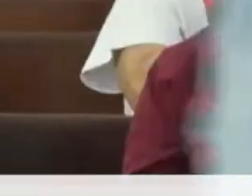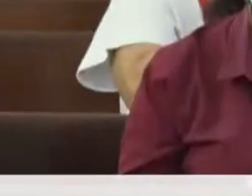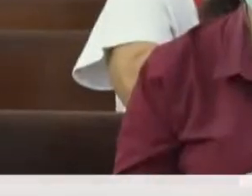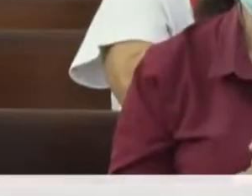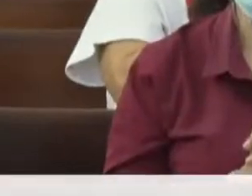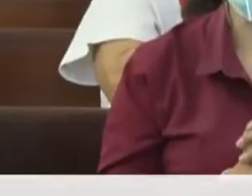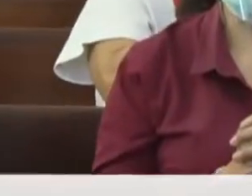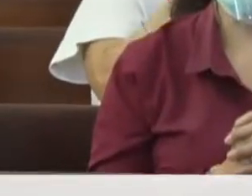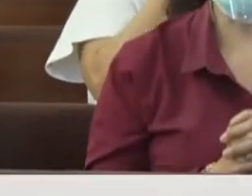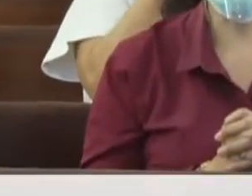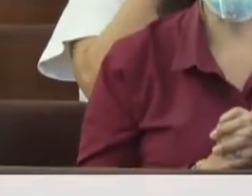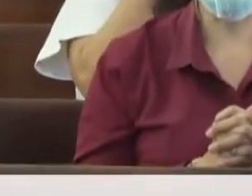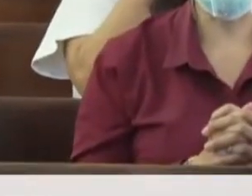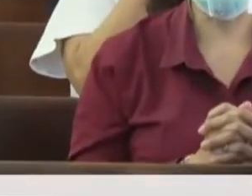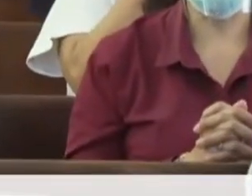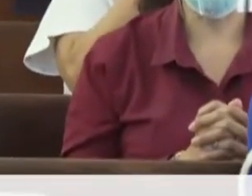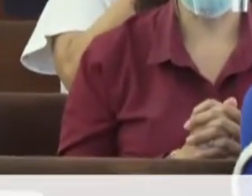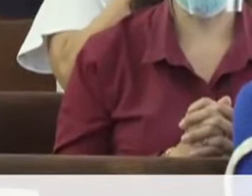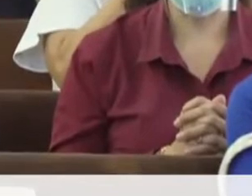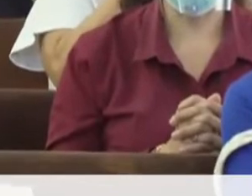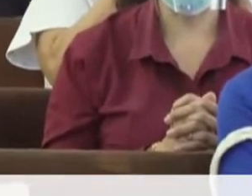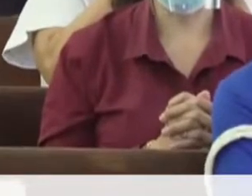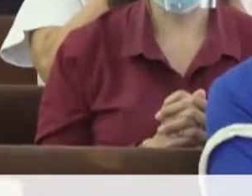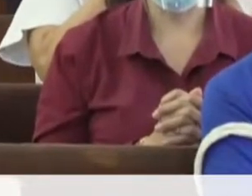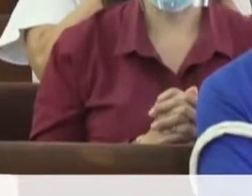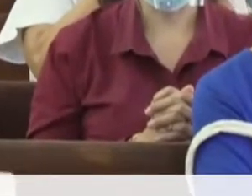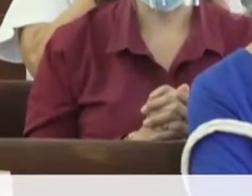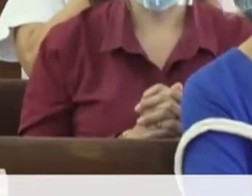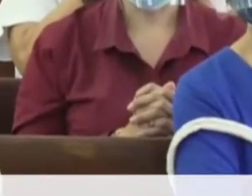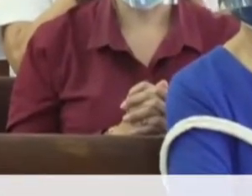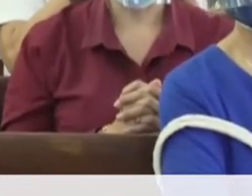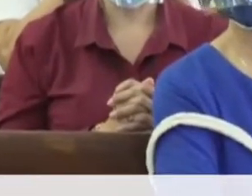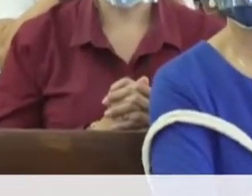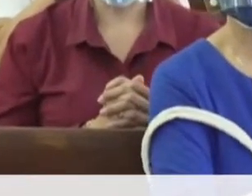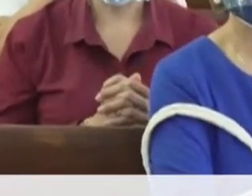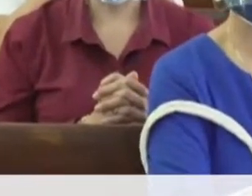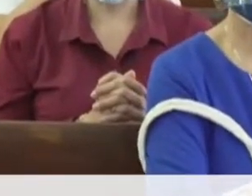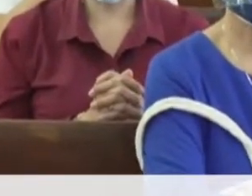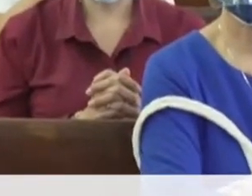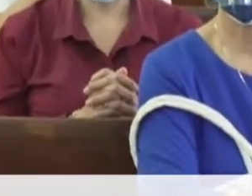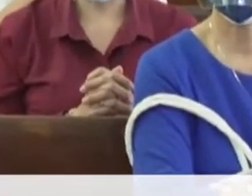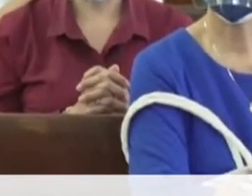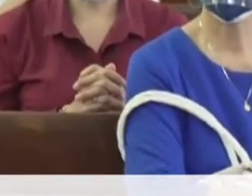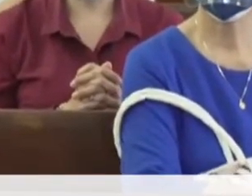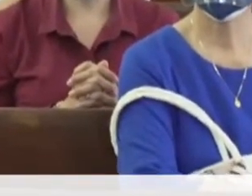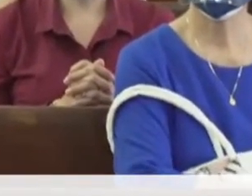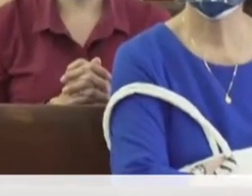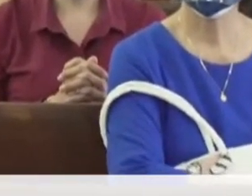Thank you.